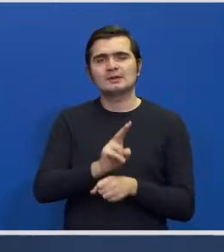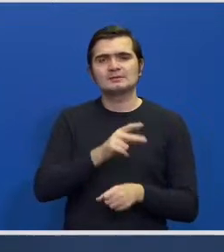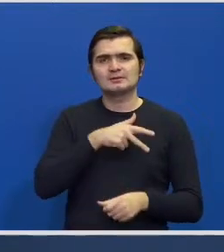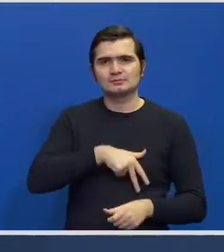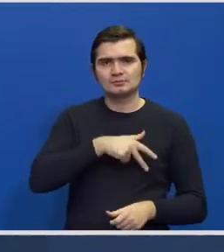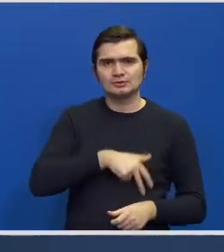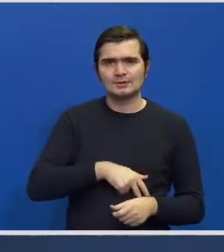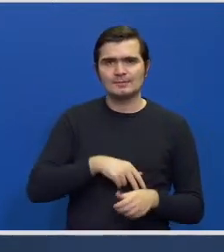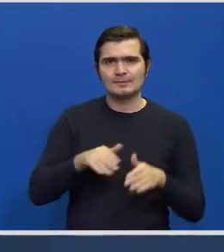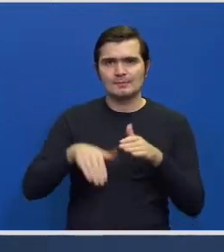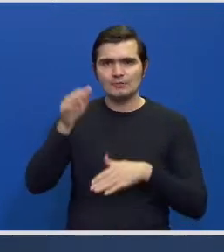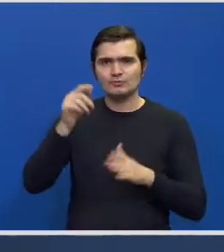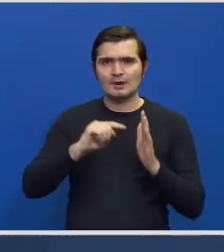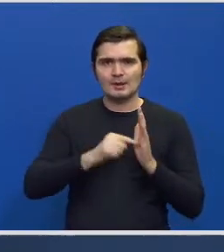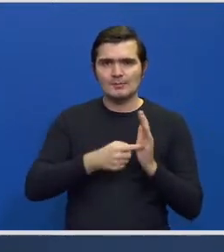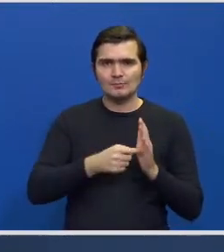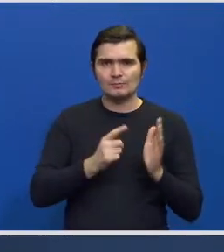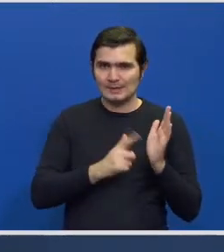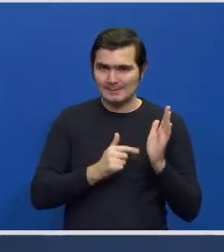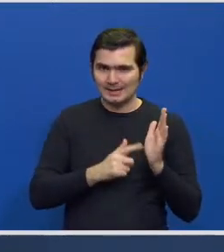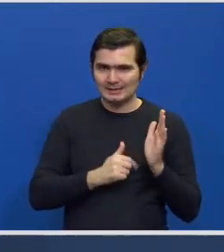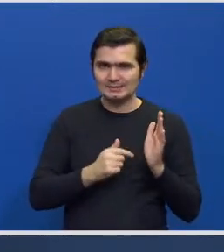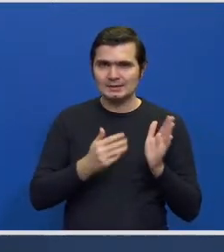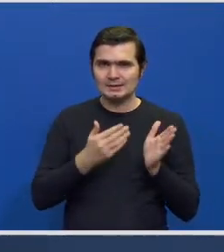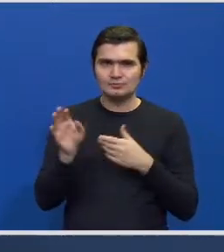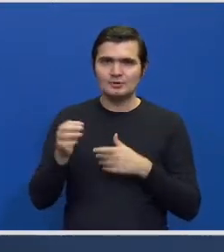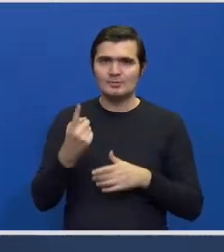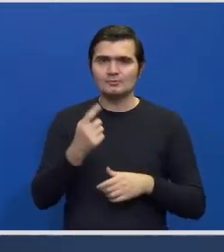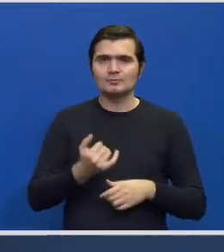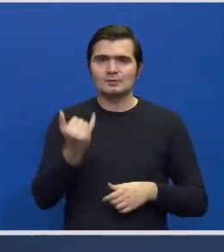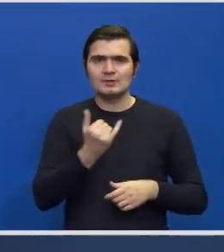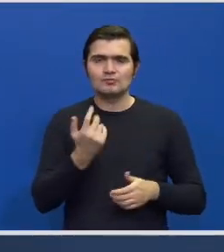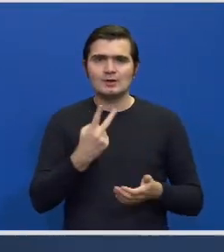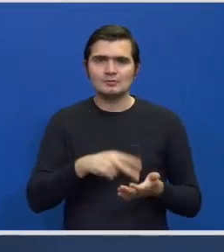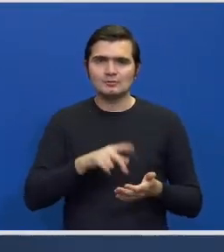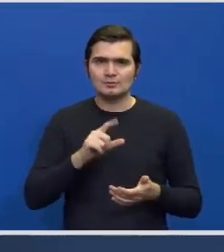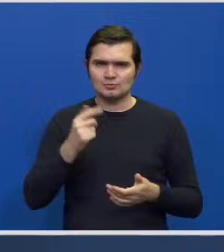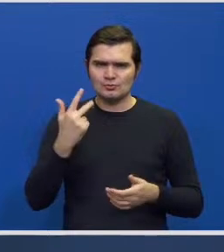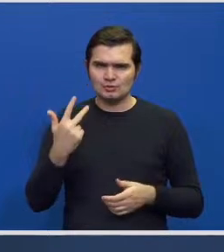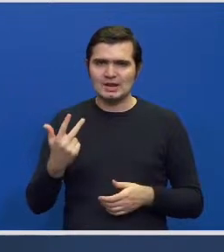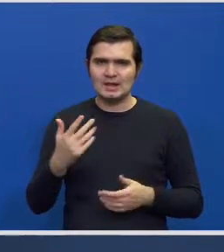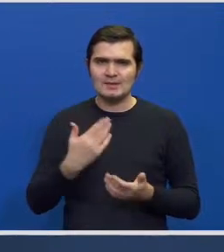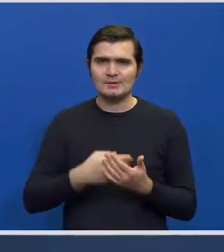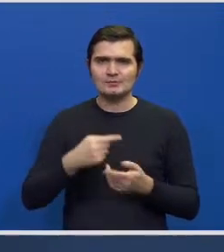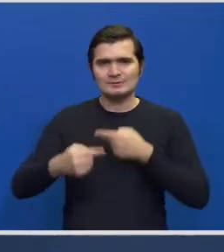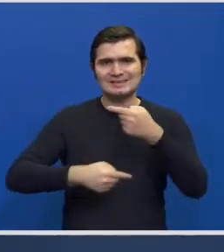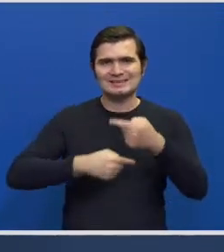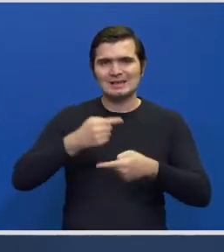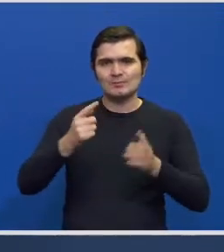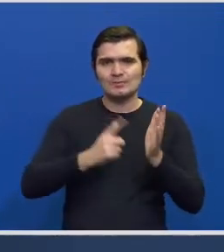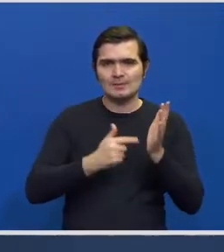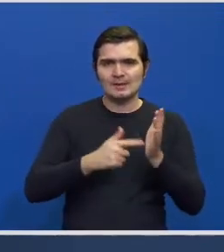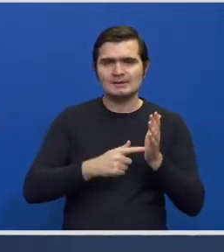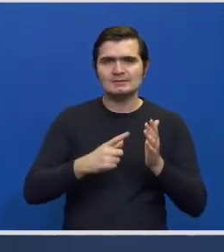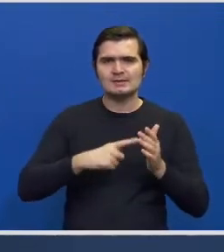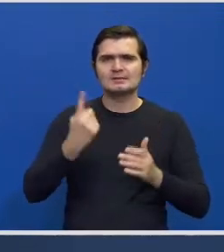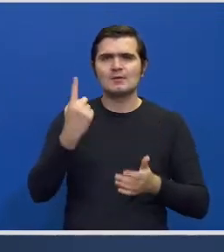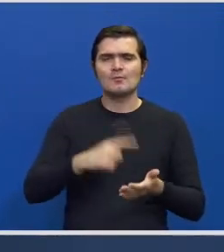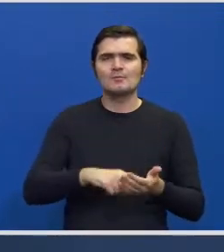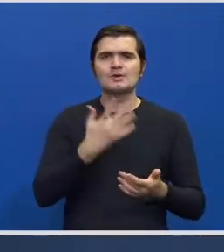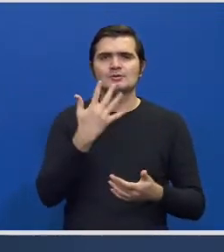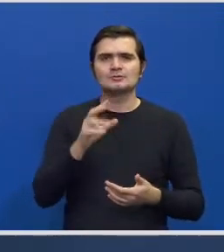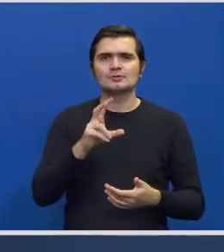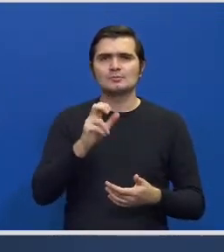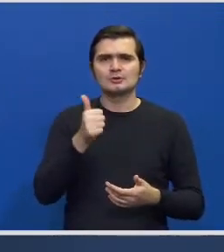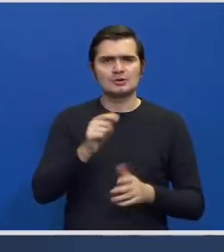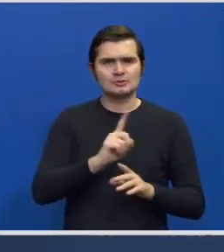drepturi de asistență socială, majorarea punctului de pensie, începând cu 1 ianuarie 2023 în sistemul public de